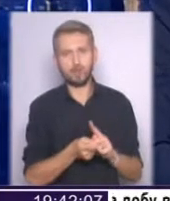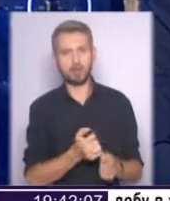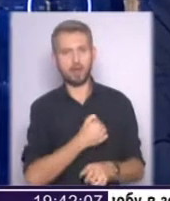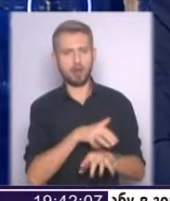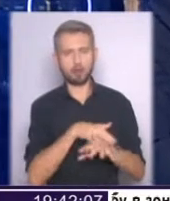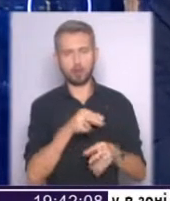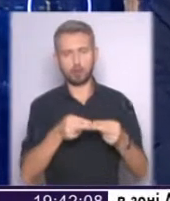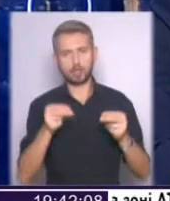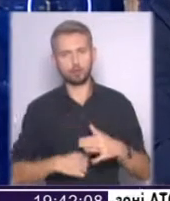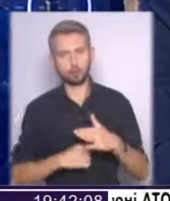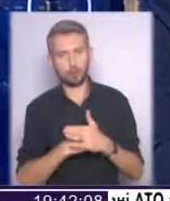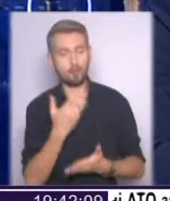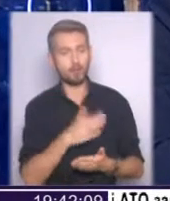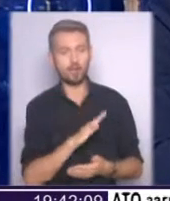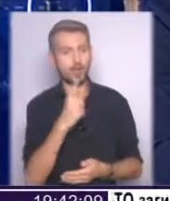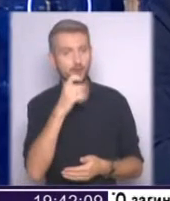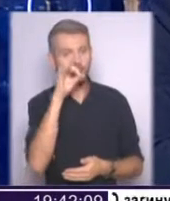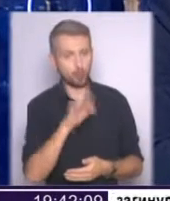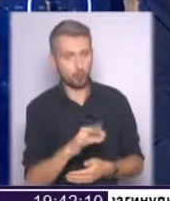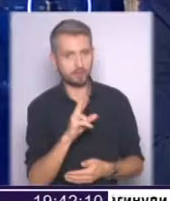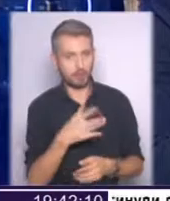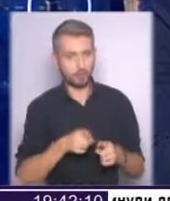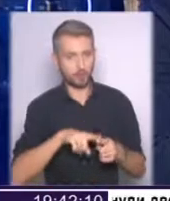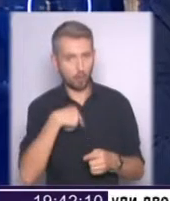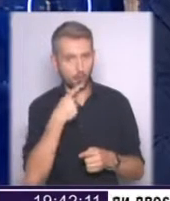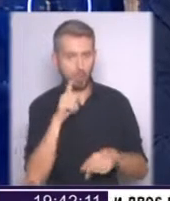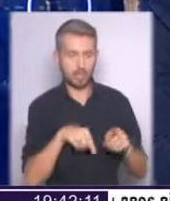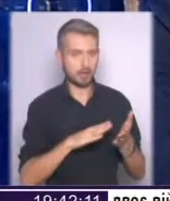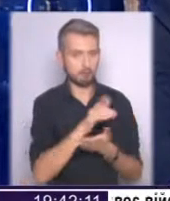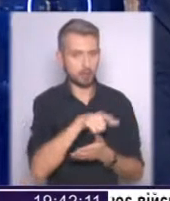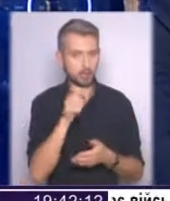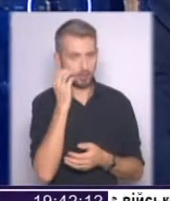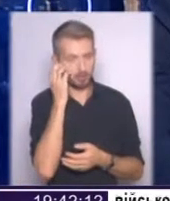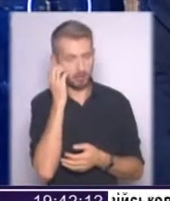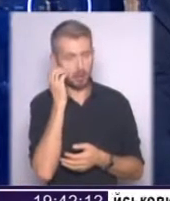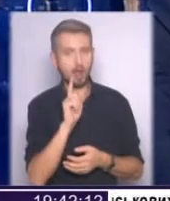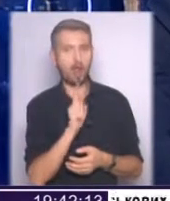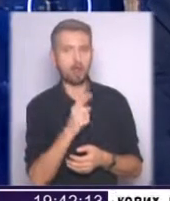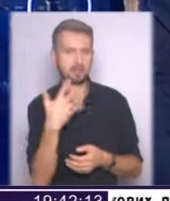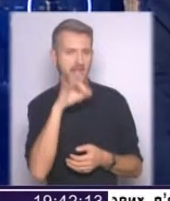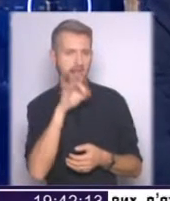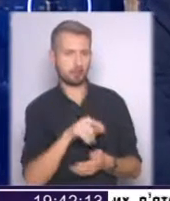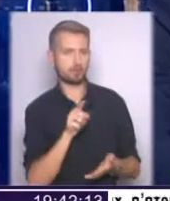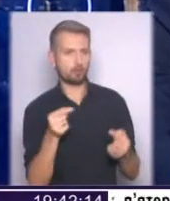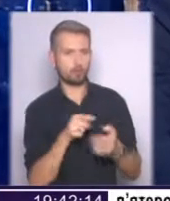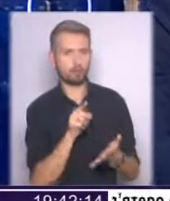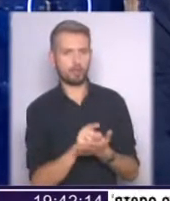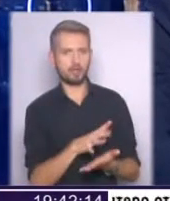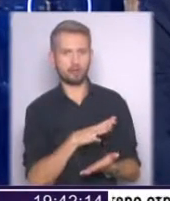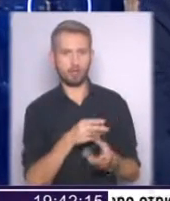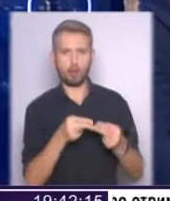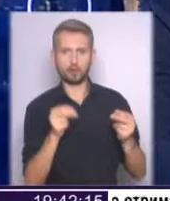контрактну основу. Можливо, не в 100%, як про це говорять деякі політики, але відсотків 50% – це точно. У нас має бути контрактний